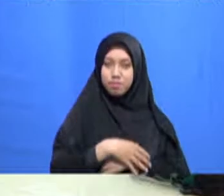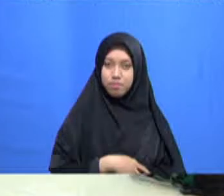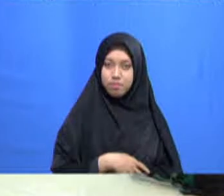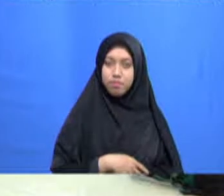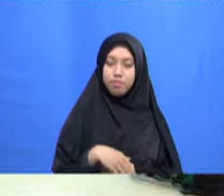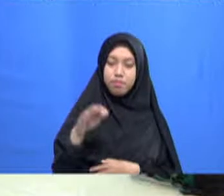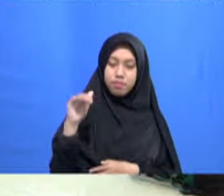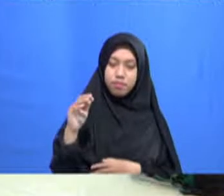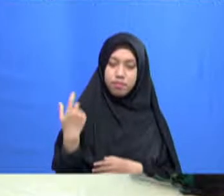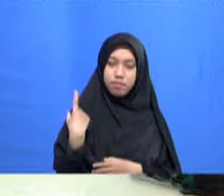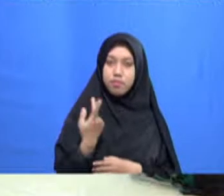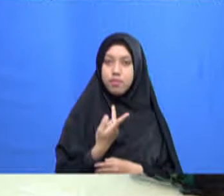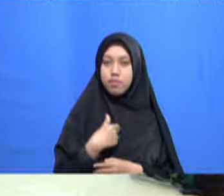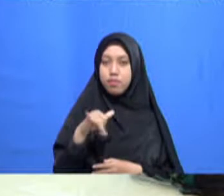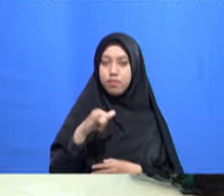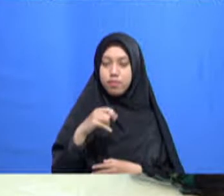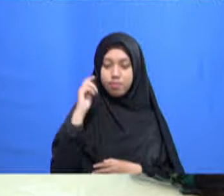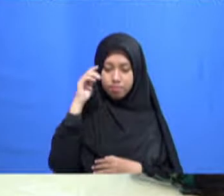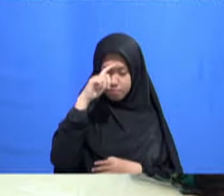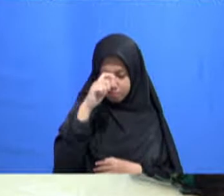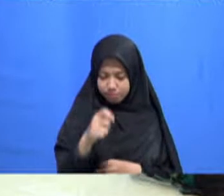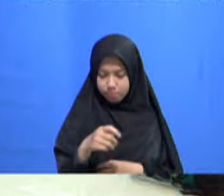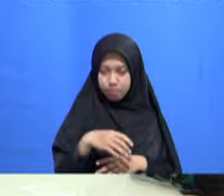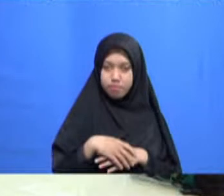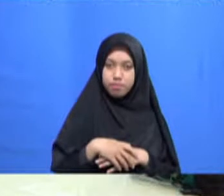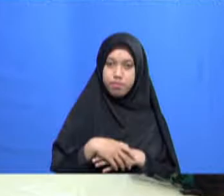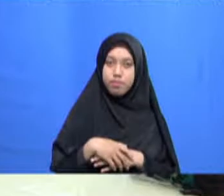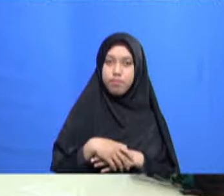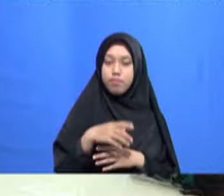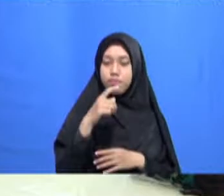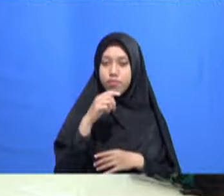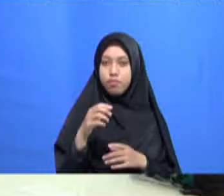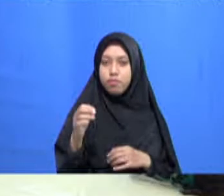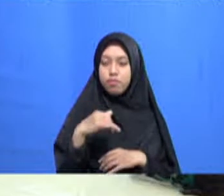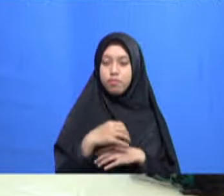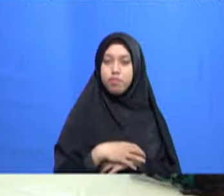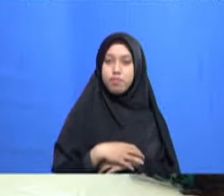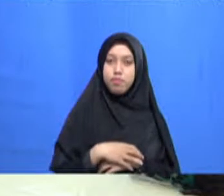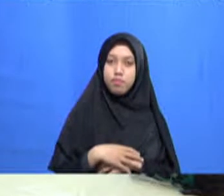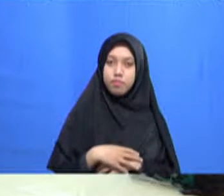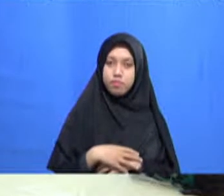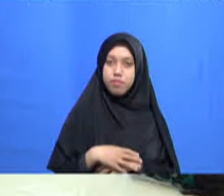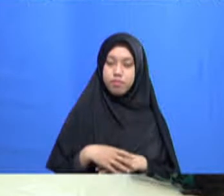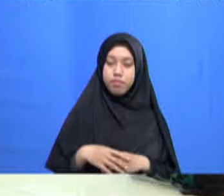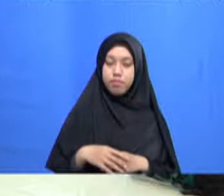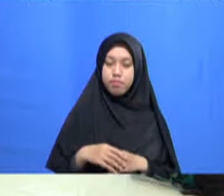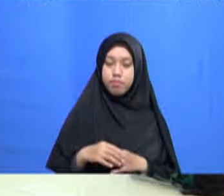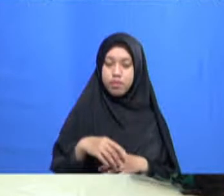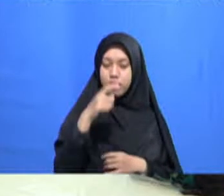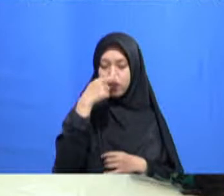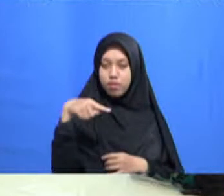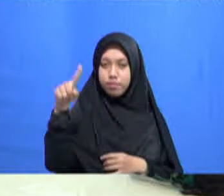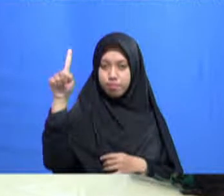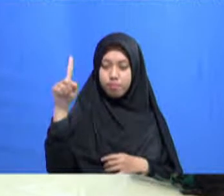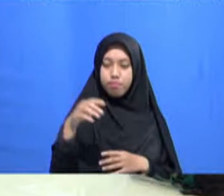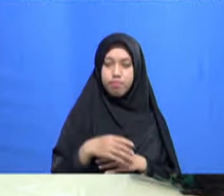Marilah bersama-sama kita merendukan hati, memohon ampun seraya mengharap agar doa kita dikabulkan oleh Allah Subhanahu wa